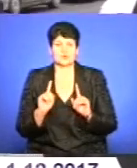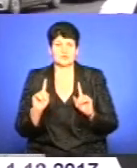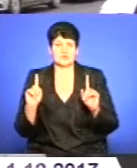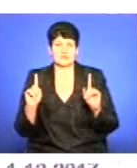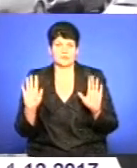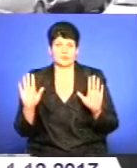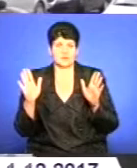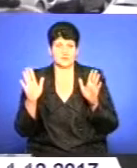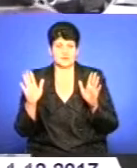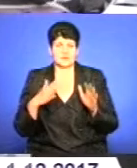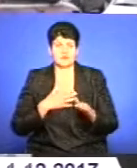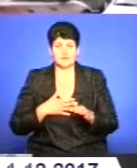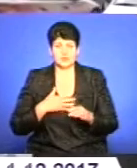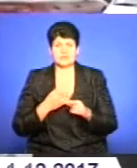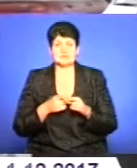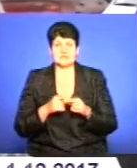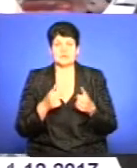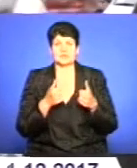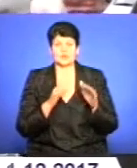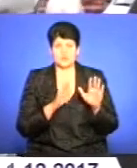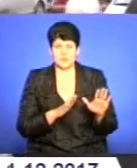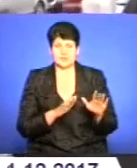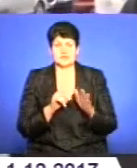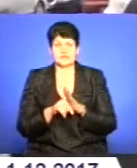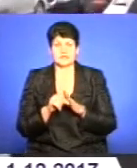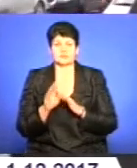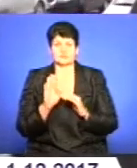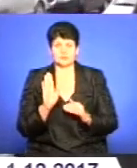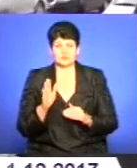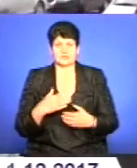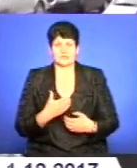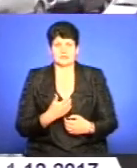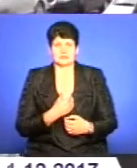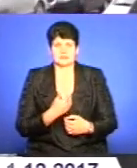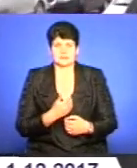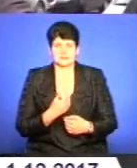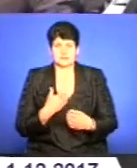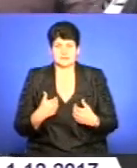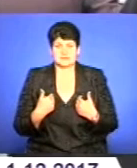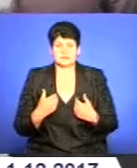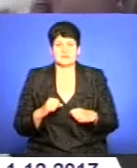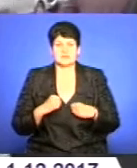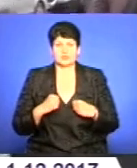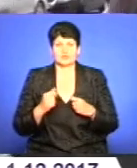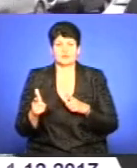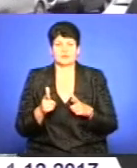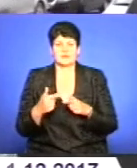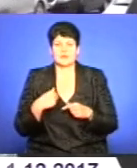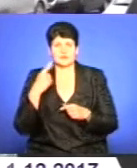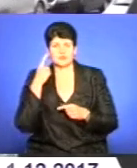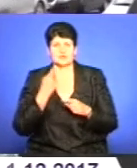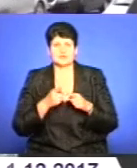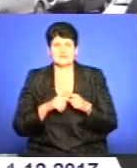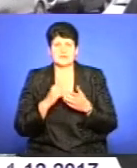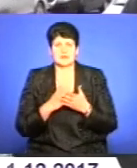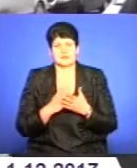особливою подією. Хвилюються, це добре, значить, буде стимул для того, щоб готуватися. Але я не думаю, що це є катастрофа для